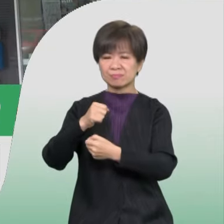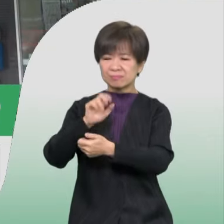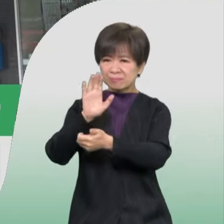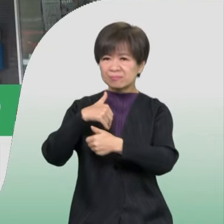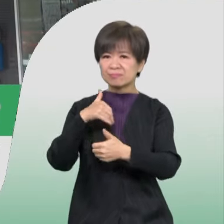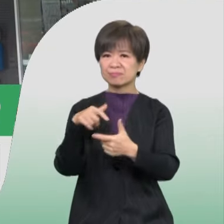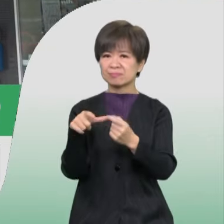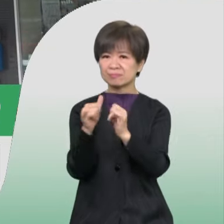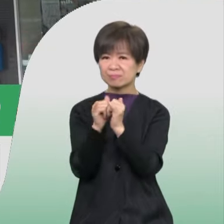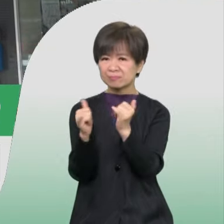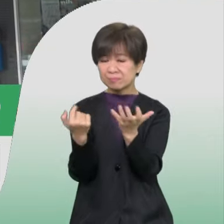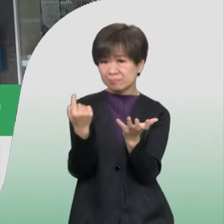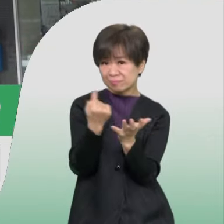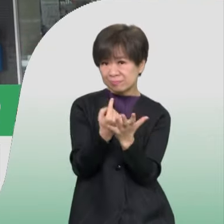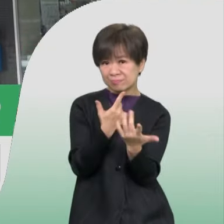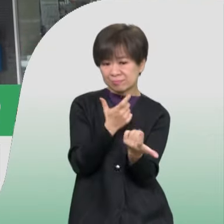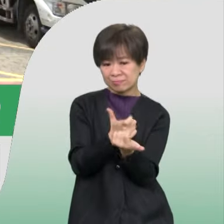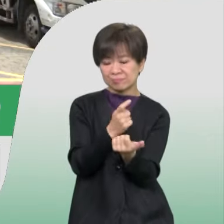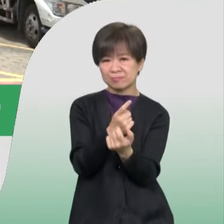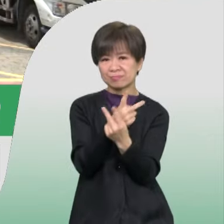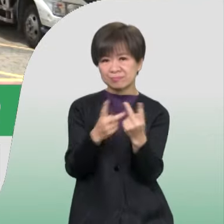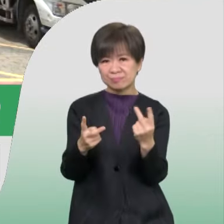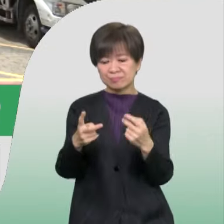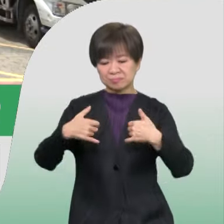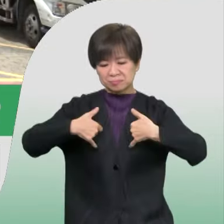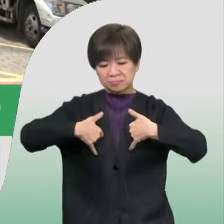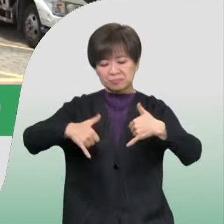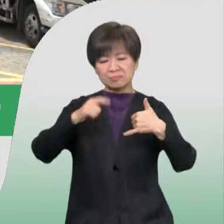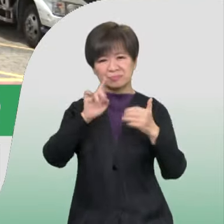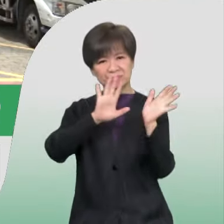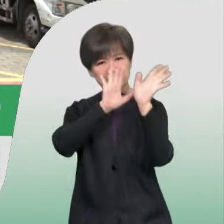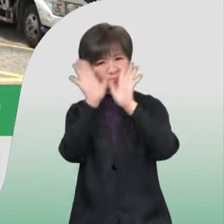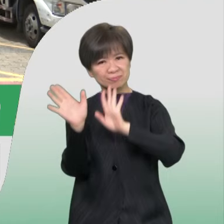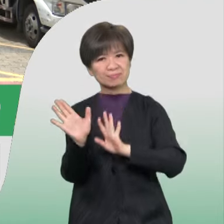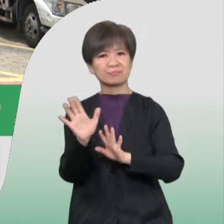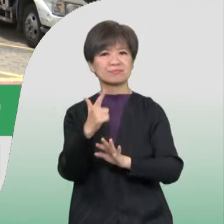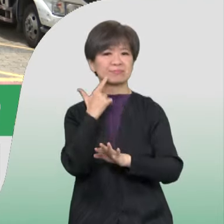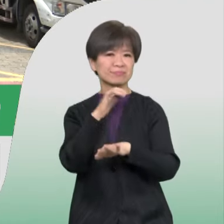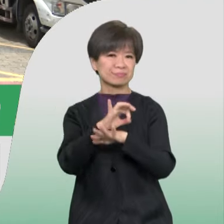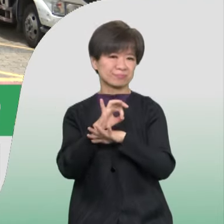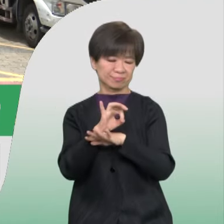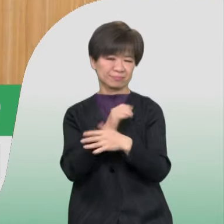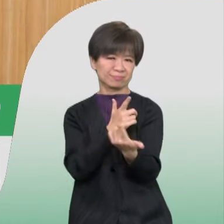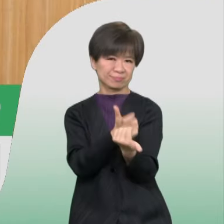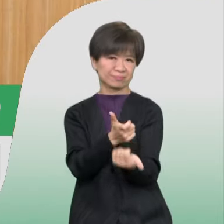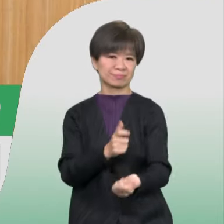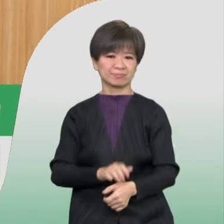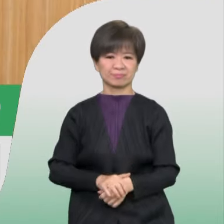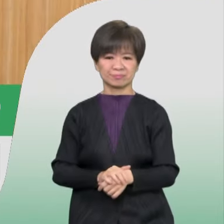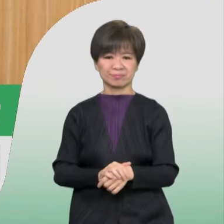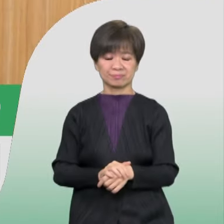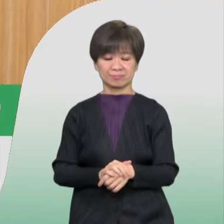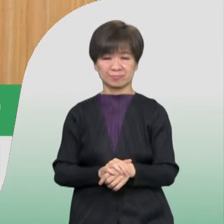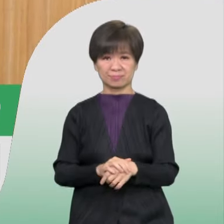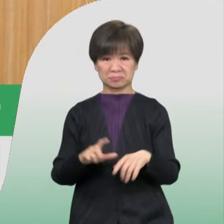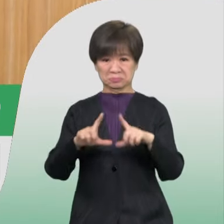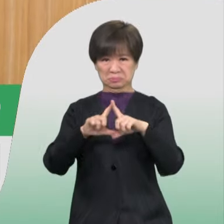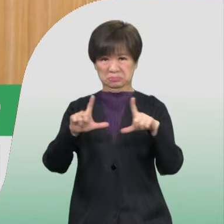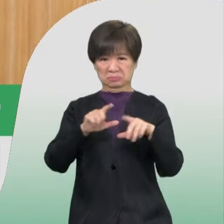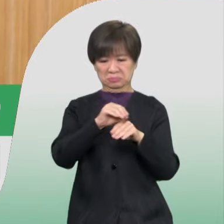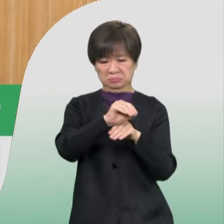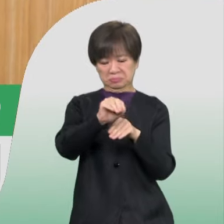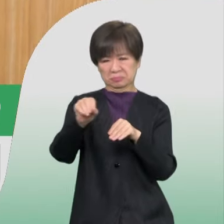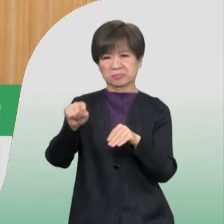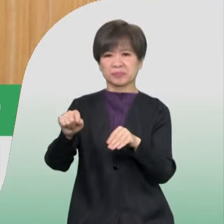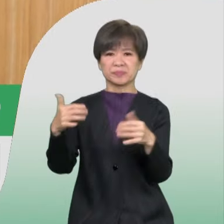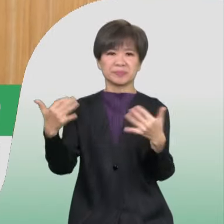镇的公民，向下为合作的介入来提升生活的美好。 连锁企业的部分哈，可能